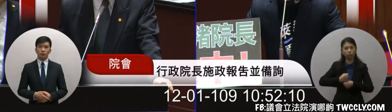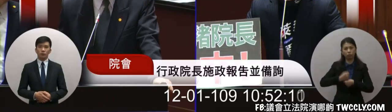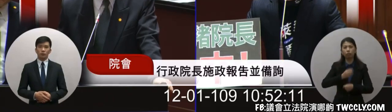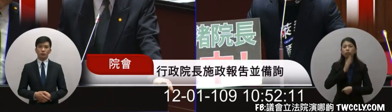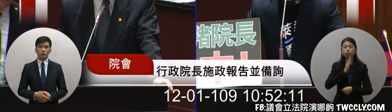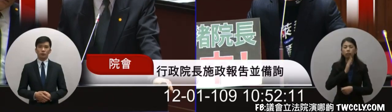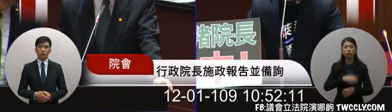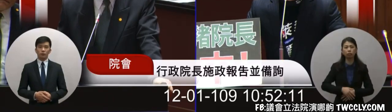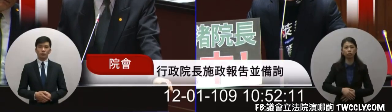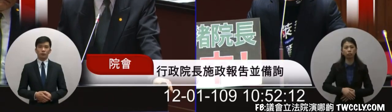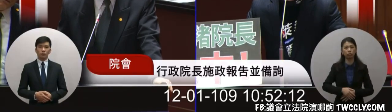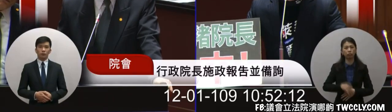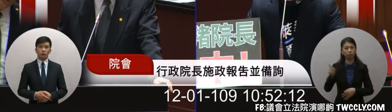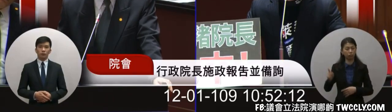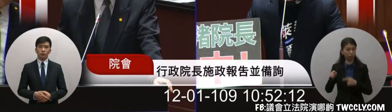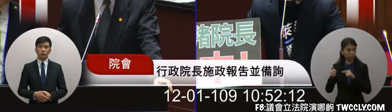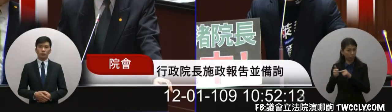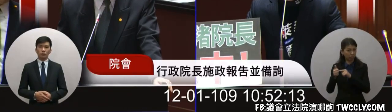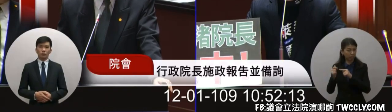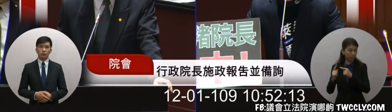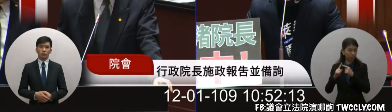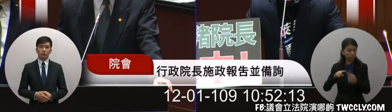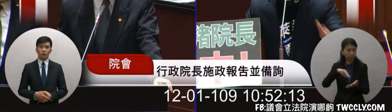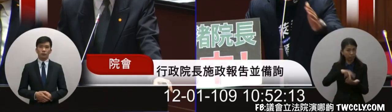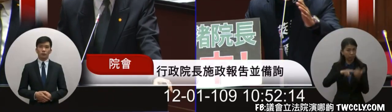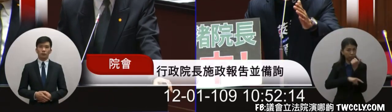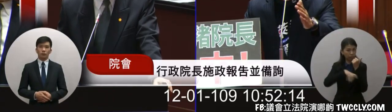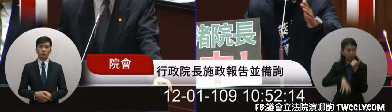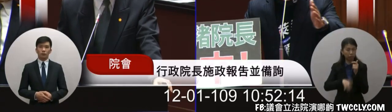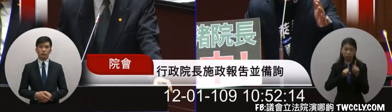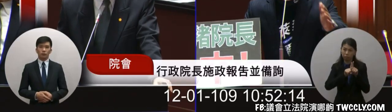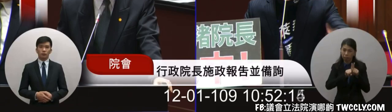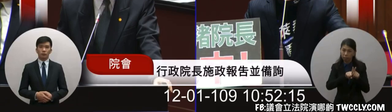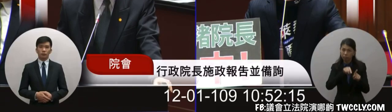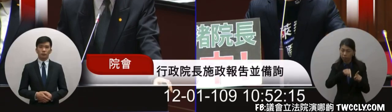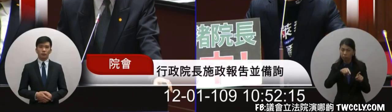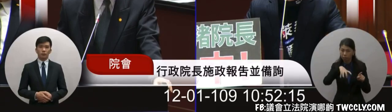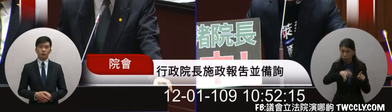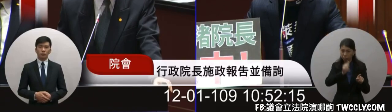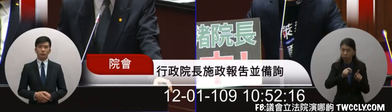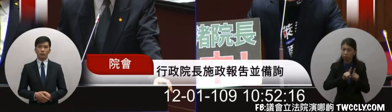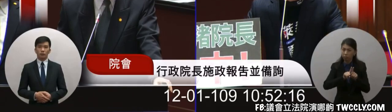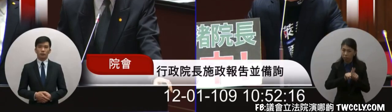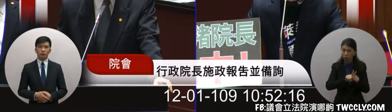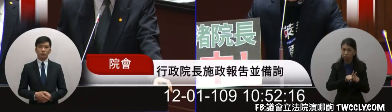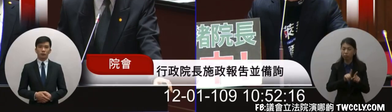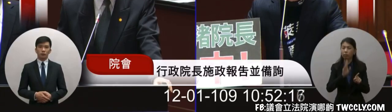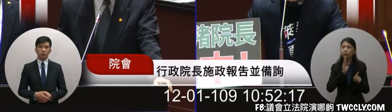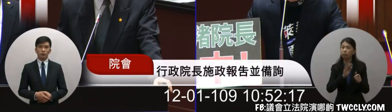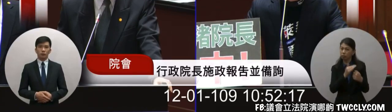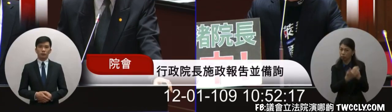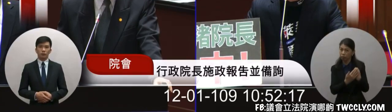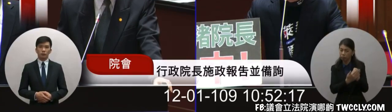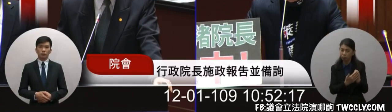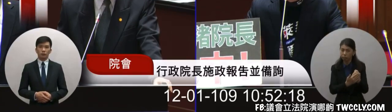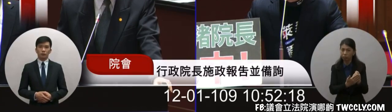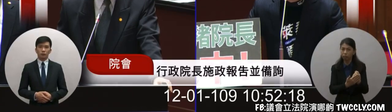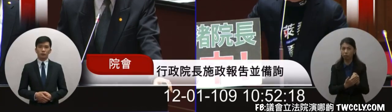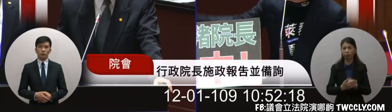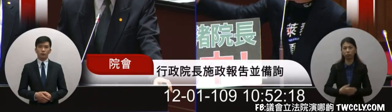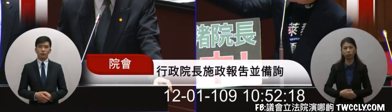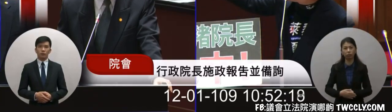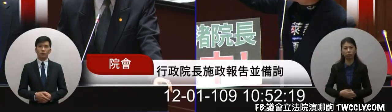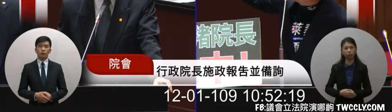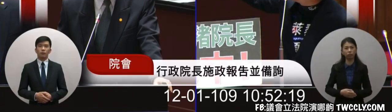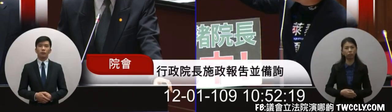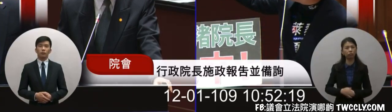政院警官队来行政院，来立法院陪同行政院院长来立法院，照理讲是保护行政院院长嘛？何